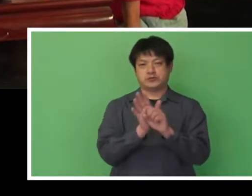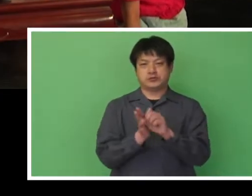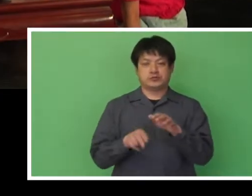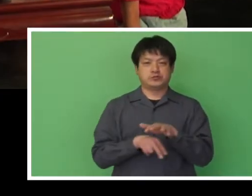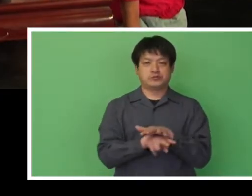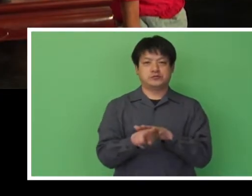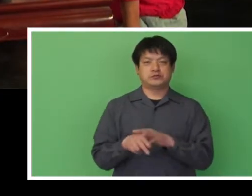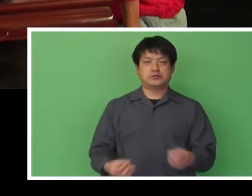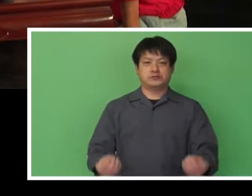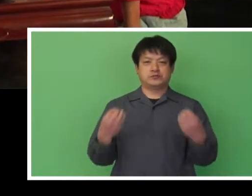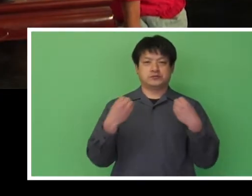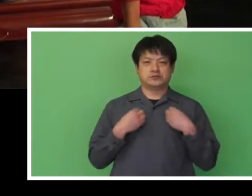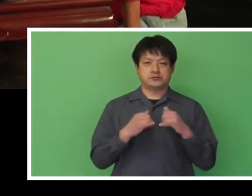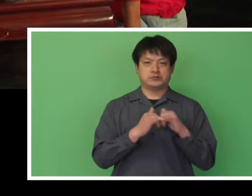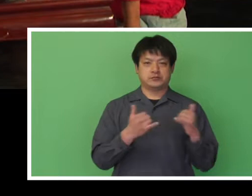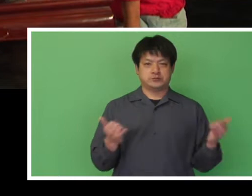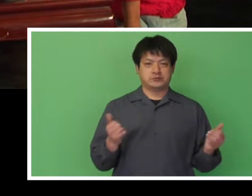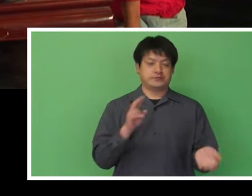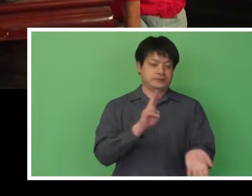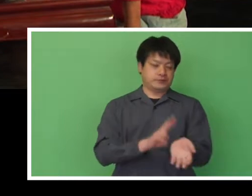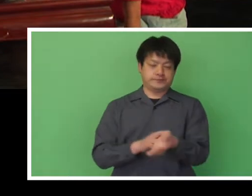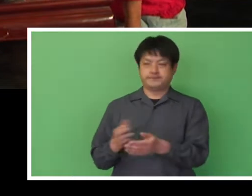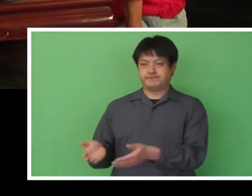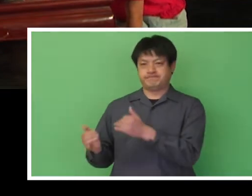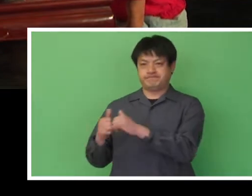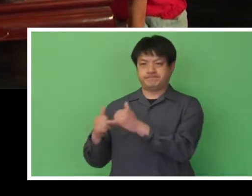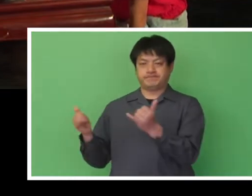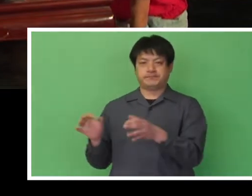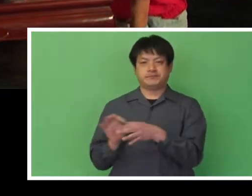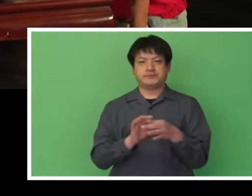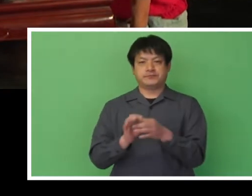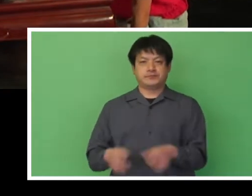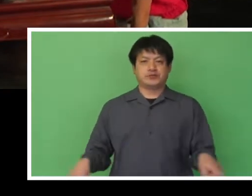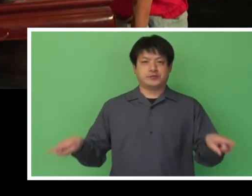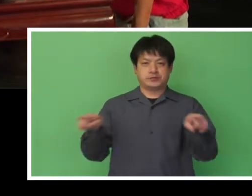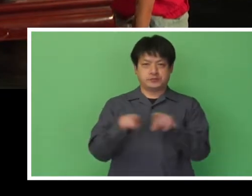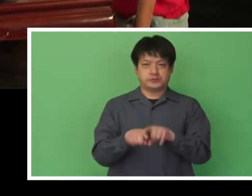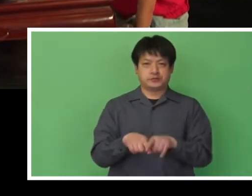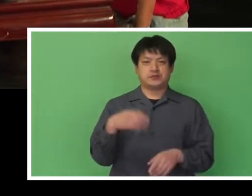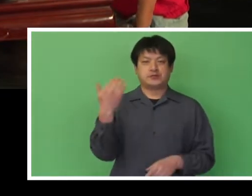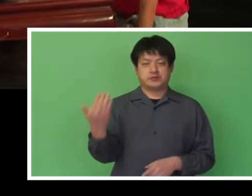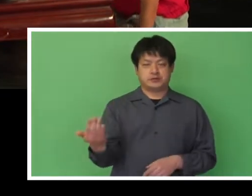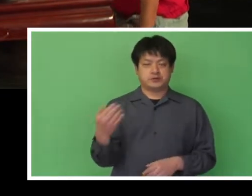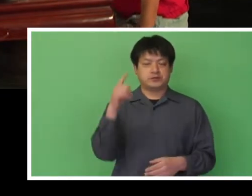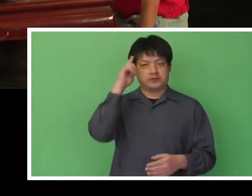感染した人や医療に携わる人たちに寄り添い、相手を